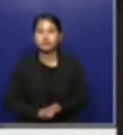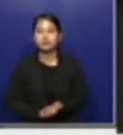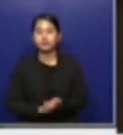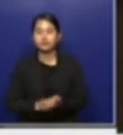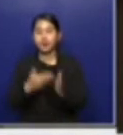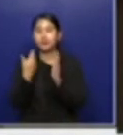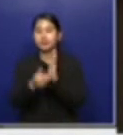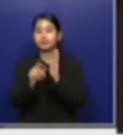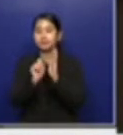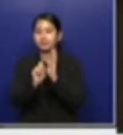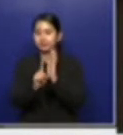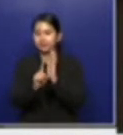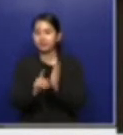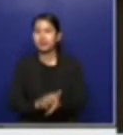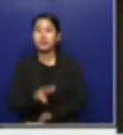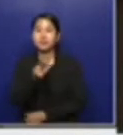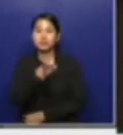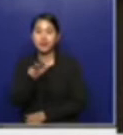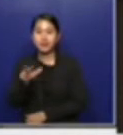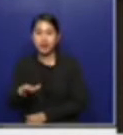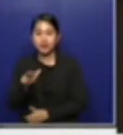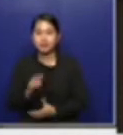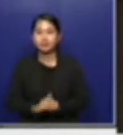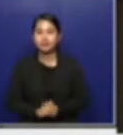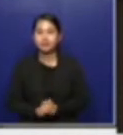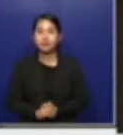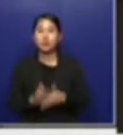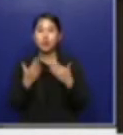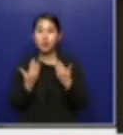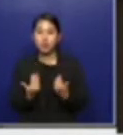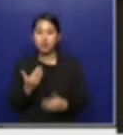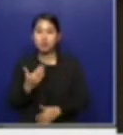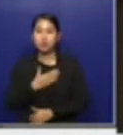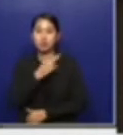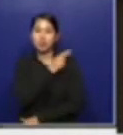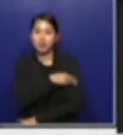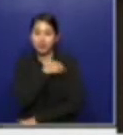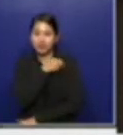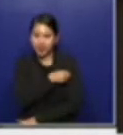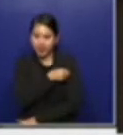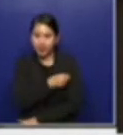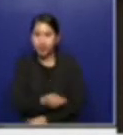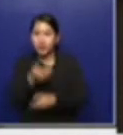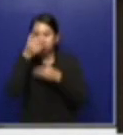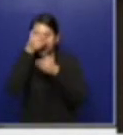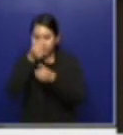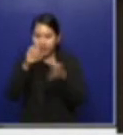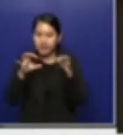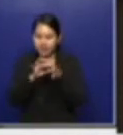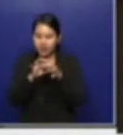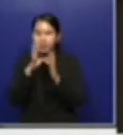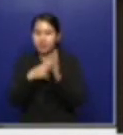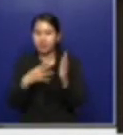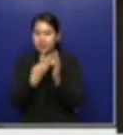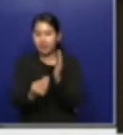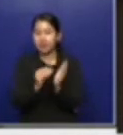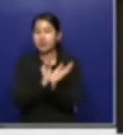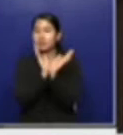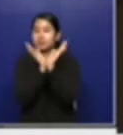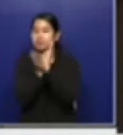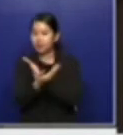ทยครับวันนี้ผมเป็นแพทย์สนใจแล้วก็ดูแลเรื่องการปฏิรูปของทางด้านสาธารณสุ